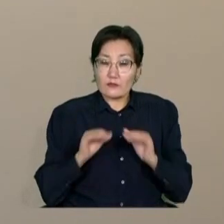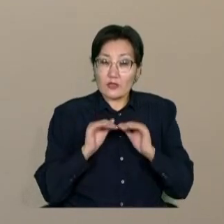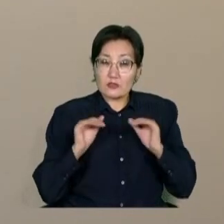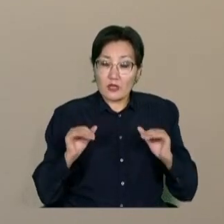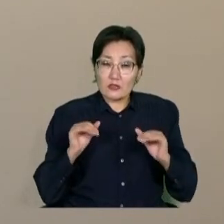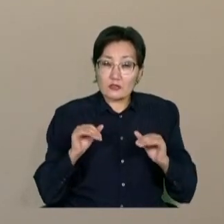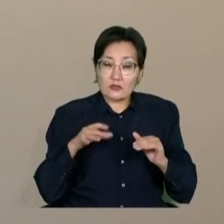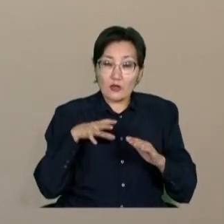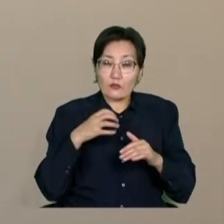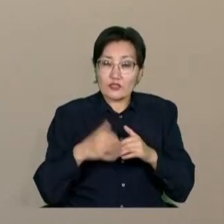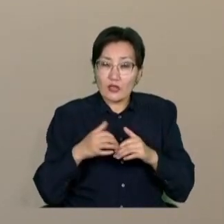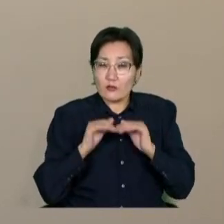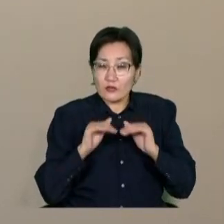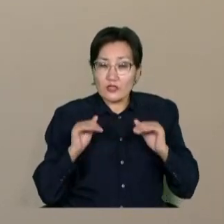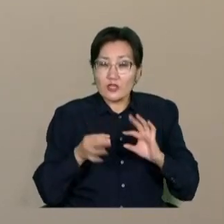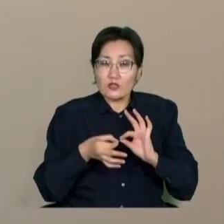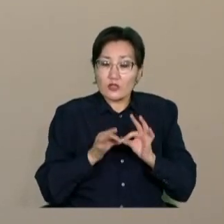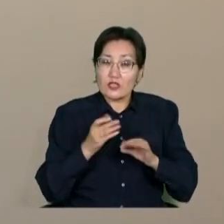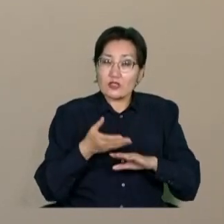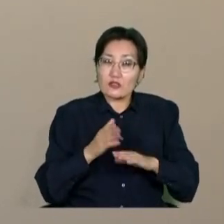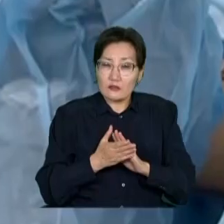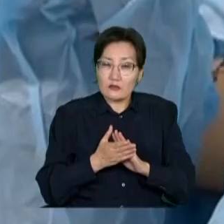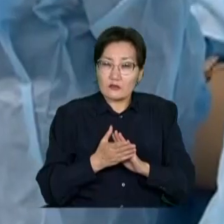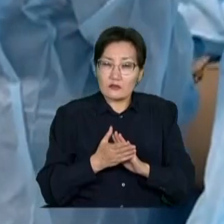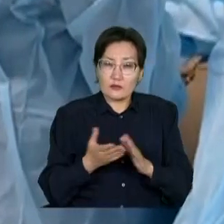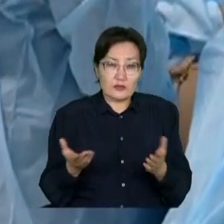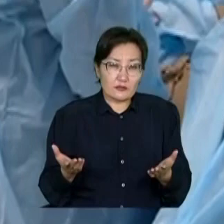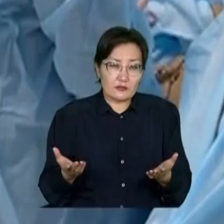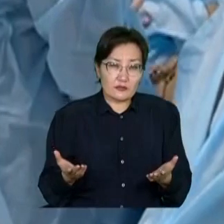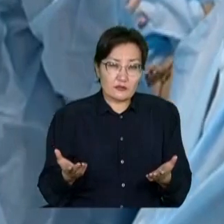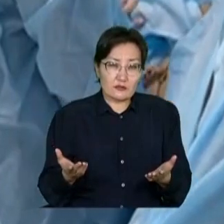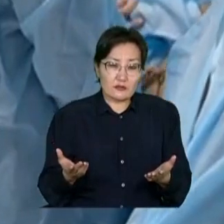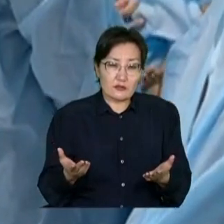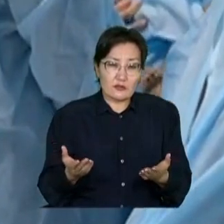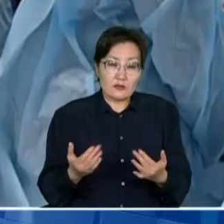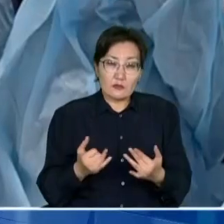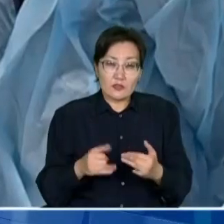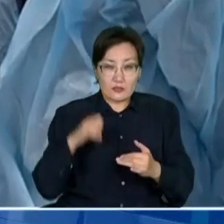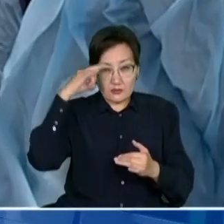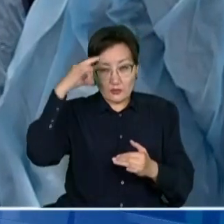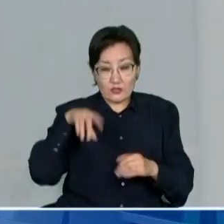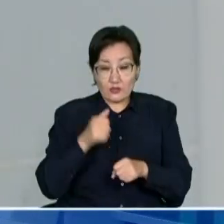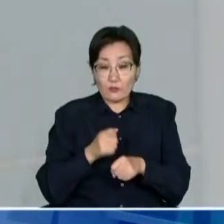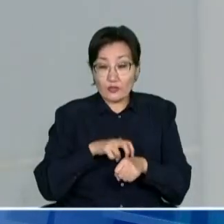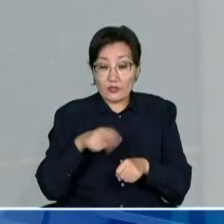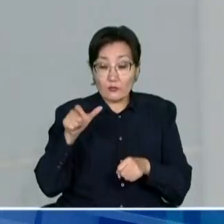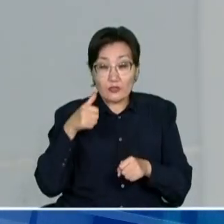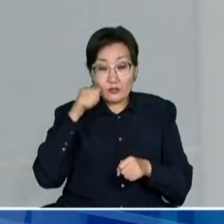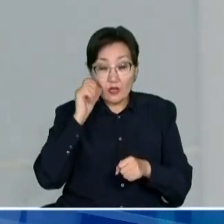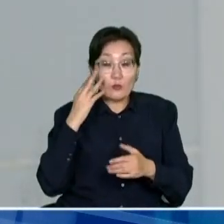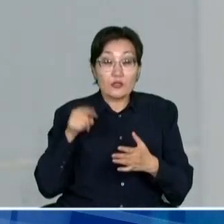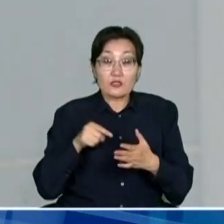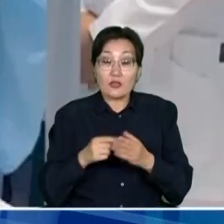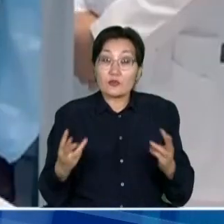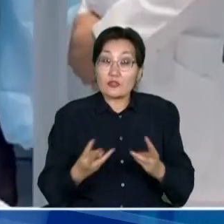балалардың арасында қиын жағдайлар алғаннан кейін. Сондай-ақ еліміздің бас дәрігері кеше ғана Алматыдағы